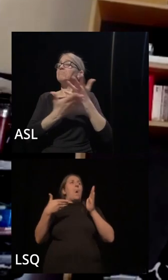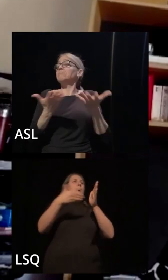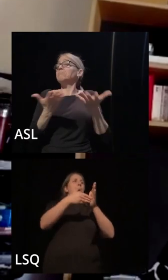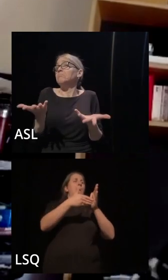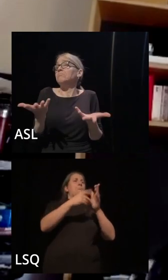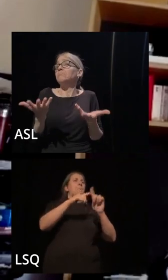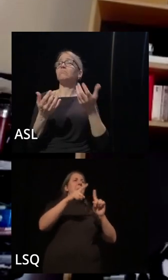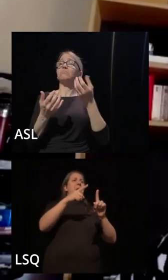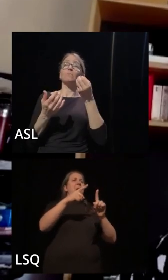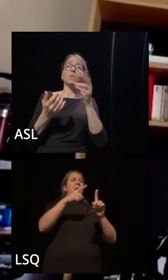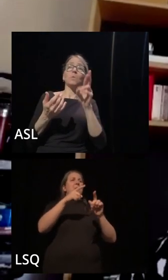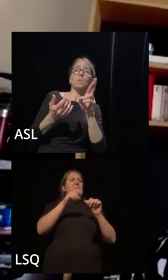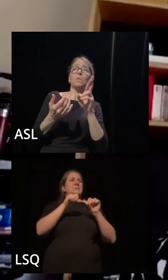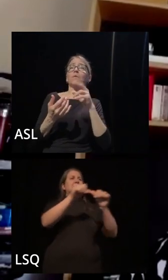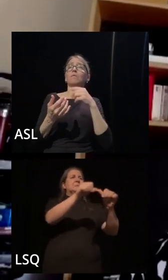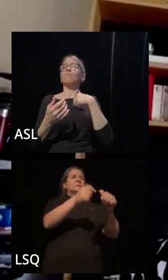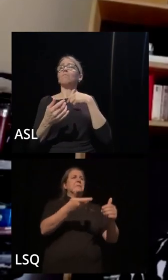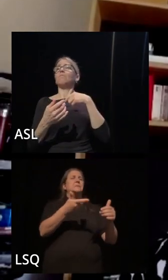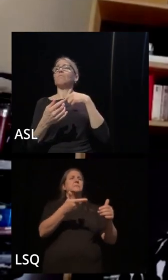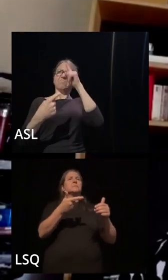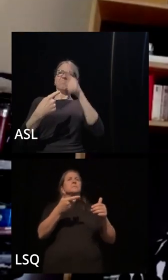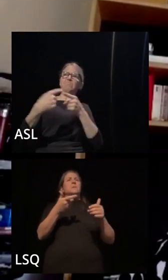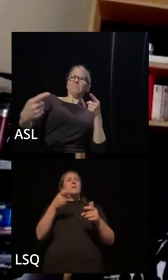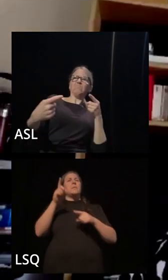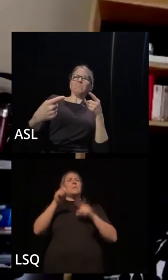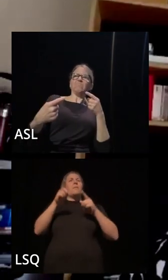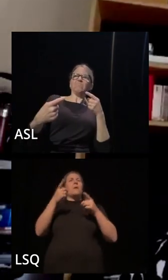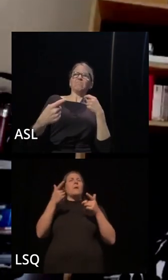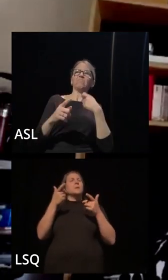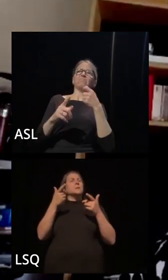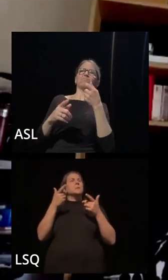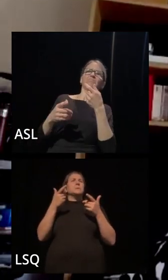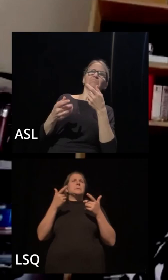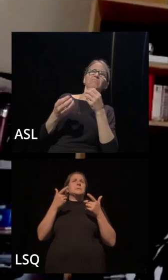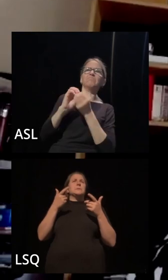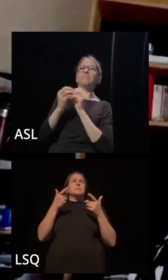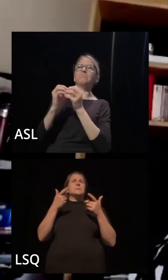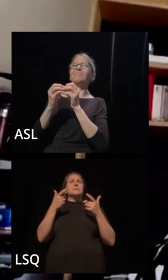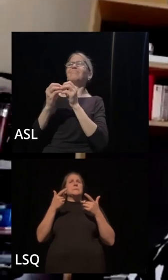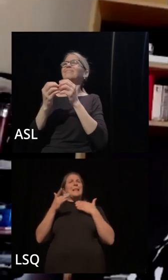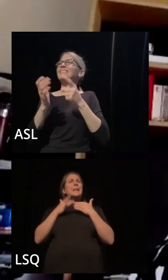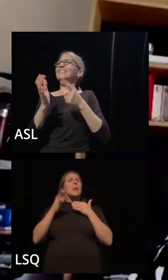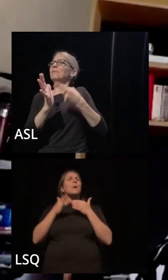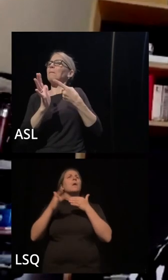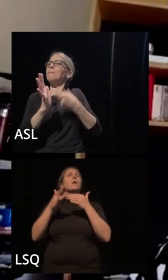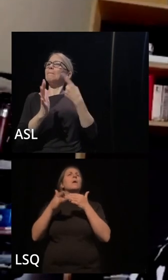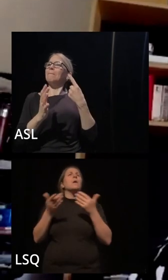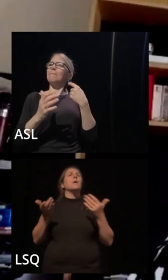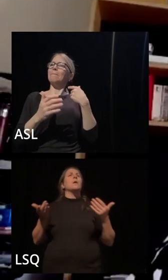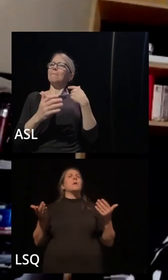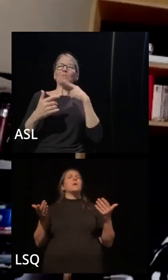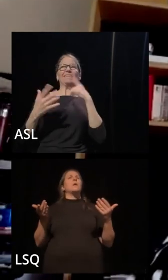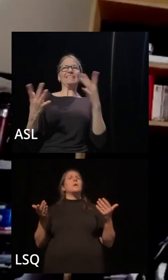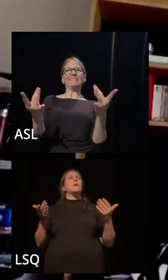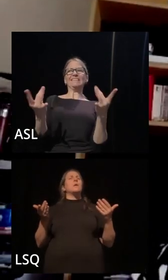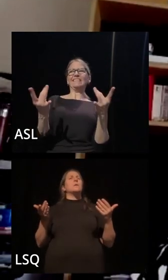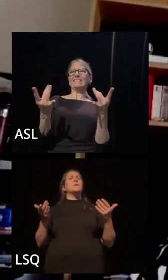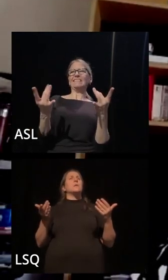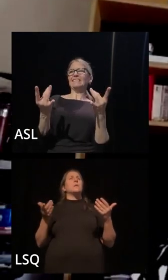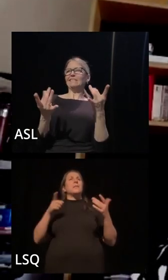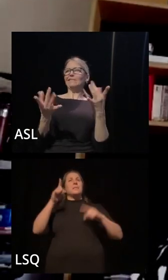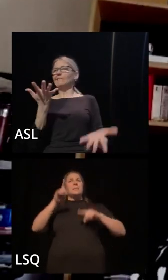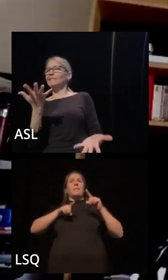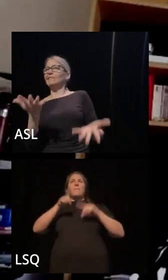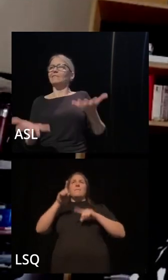c'est des liaisons dangereuses quelque part et que nos enthousiasmes peuvent